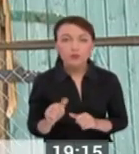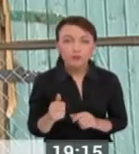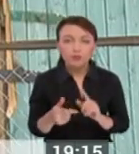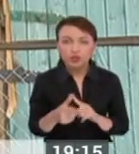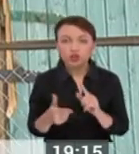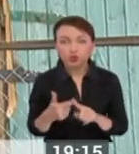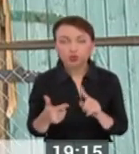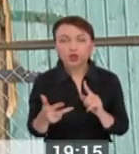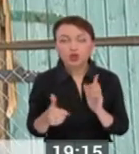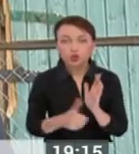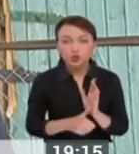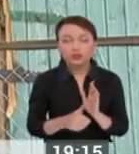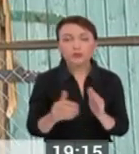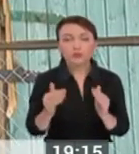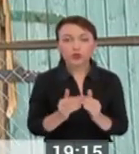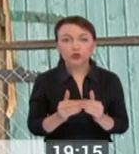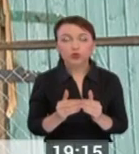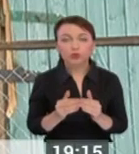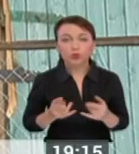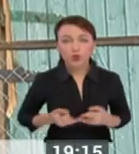другий, третій, шостий пологовий будинок.